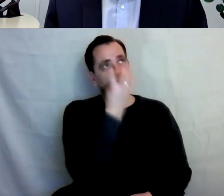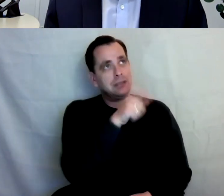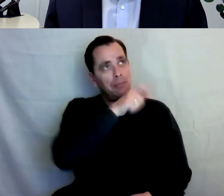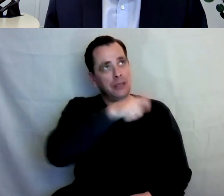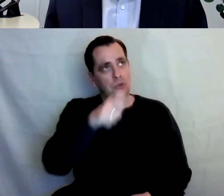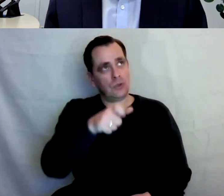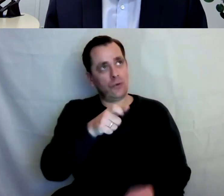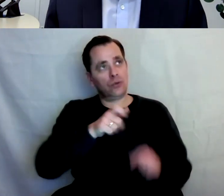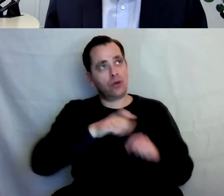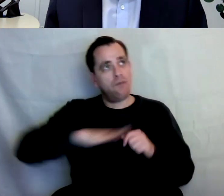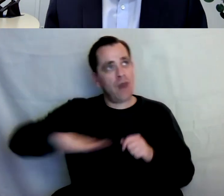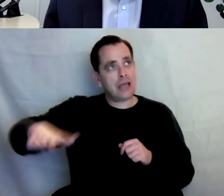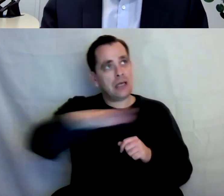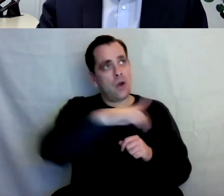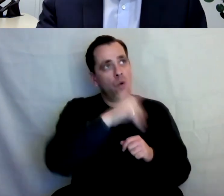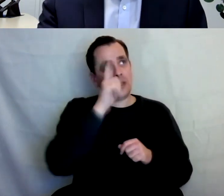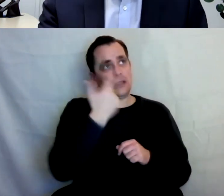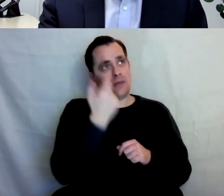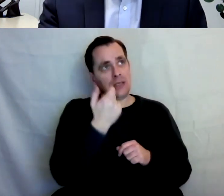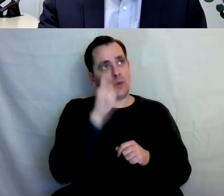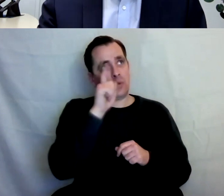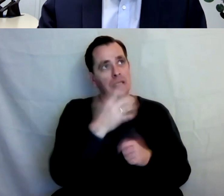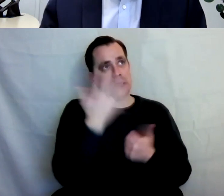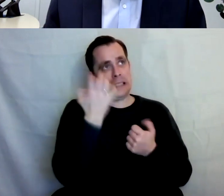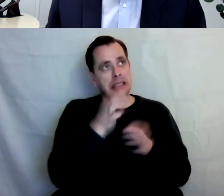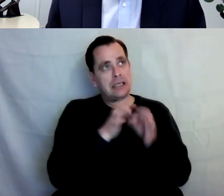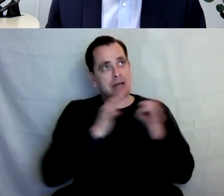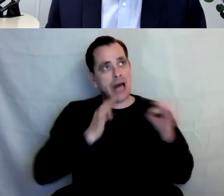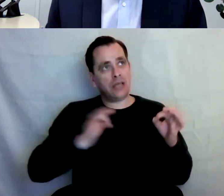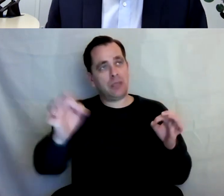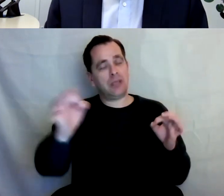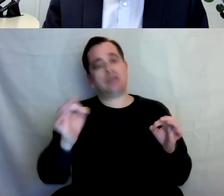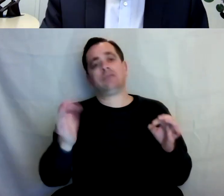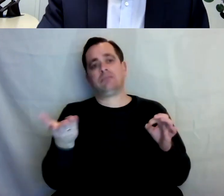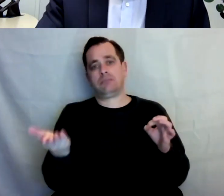schätze jemals mal, von 120 oder 160 Quadratmetern.